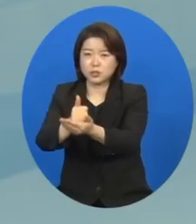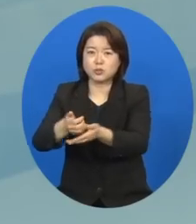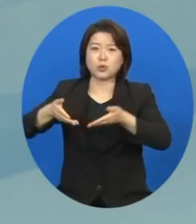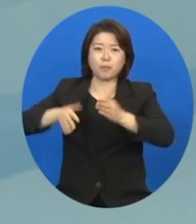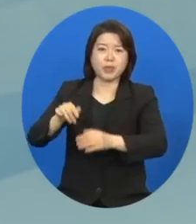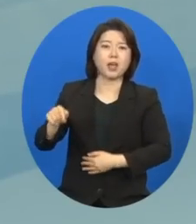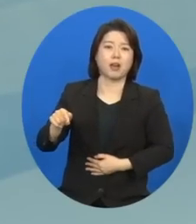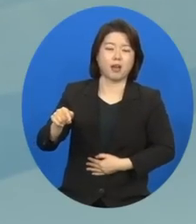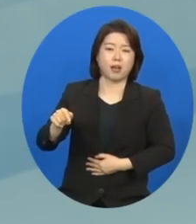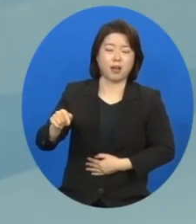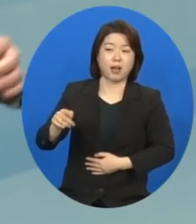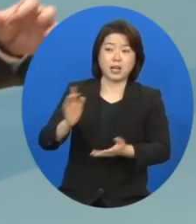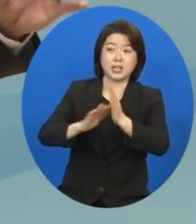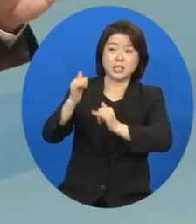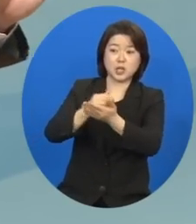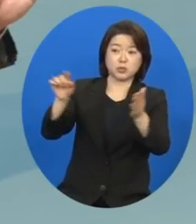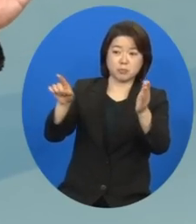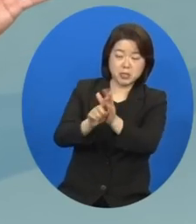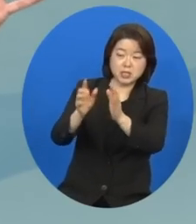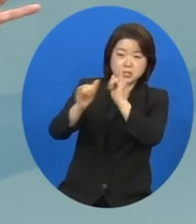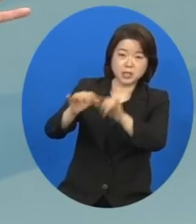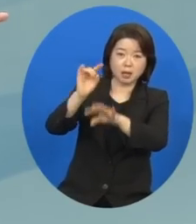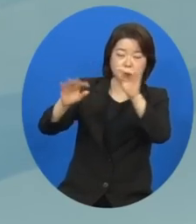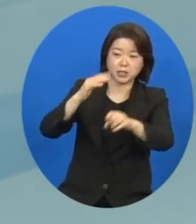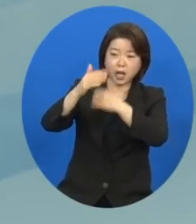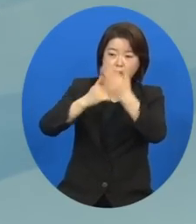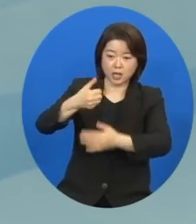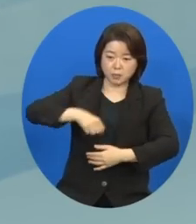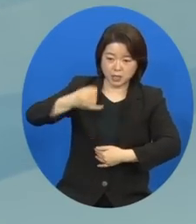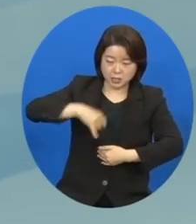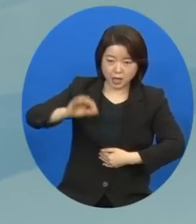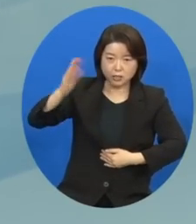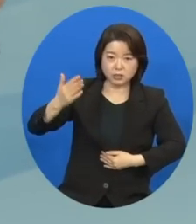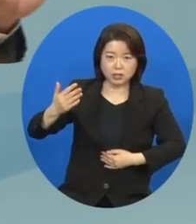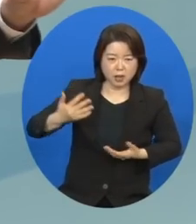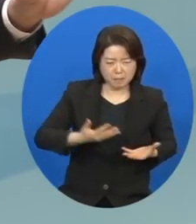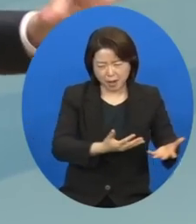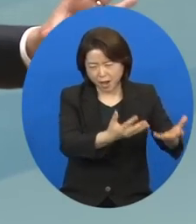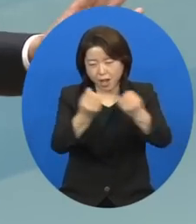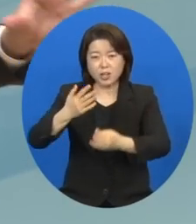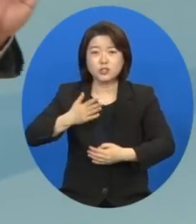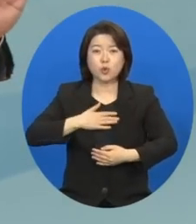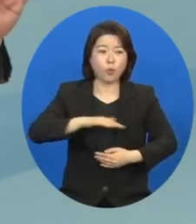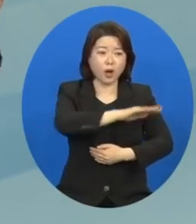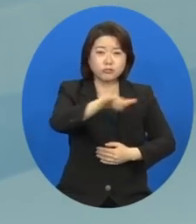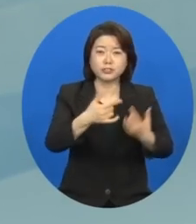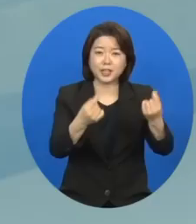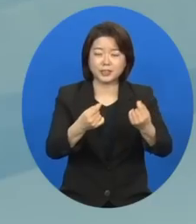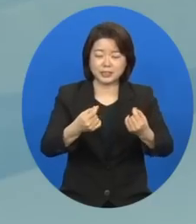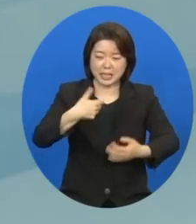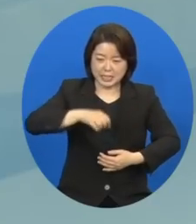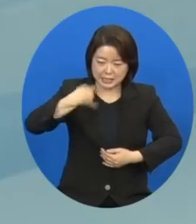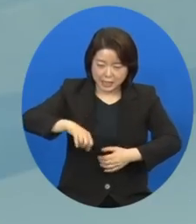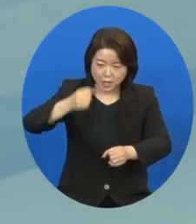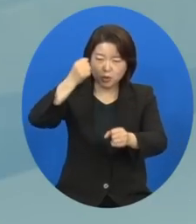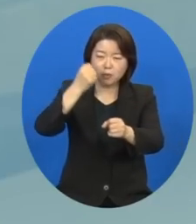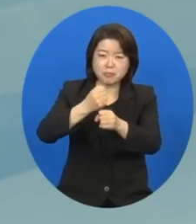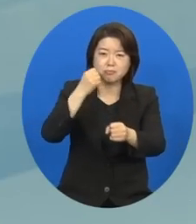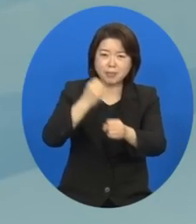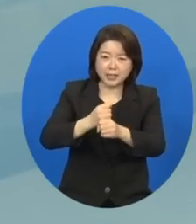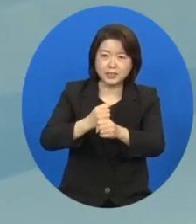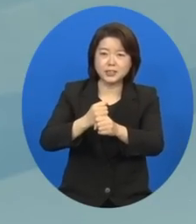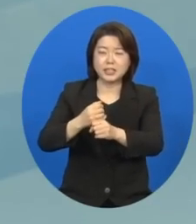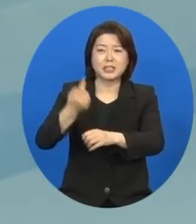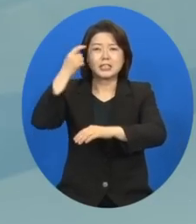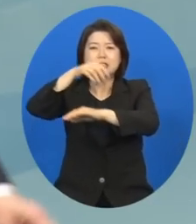그를 믿는 자마다 하나님의 자녀가 되는 수많은 저와 여러분들과 같은 자녀를 낳게 하시는 것이